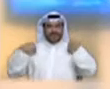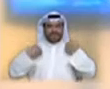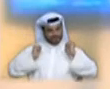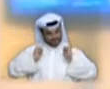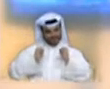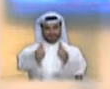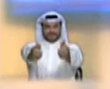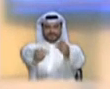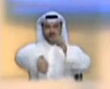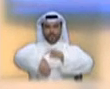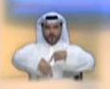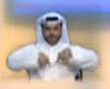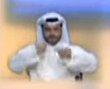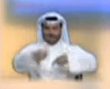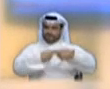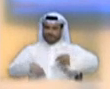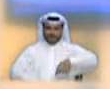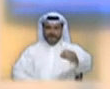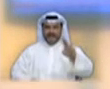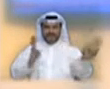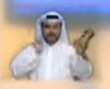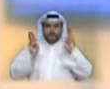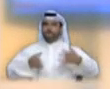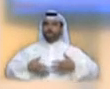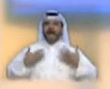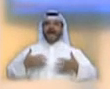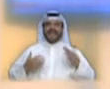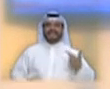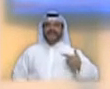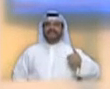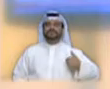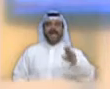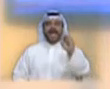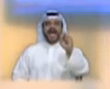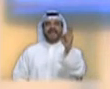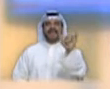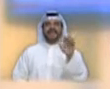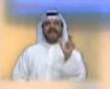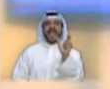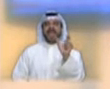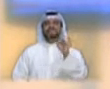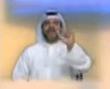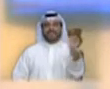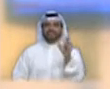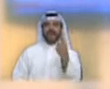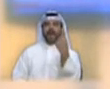ستنطلق بالتزامن مع بدء مهرجان القرين الثقافي في 22 من شهر يناير